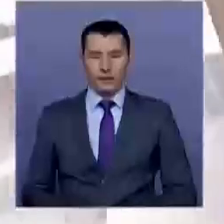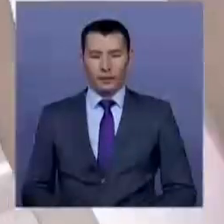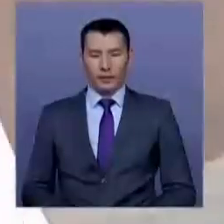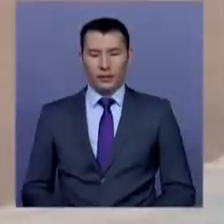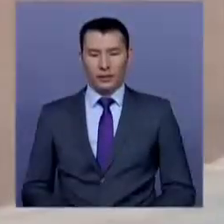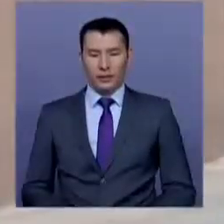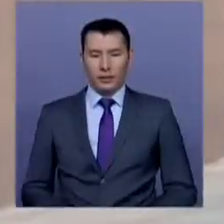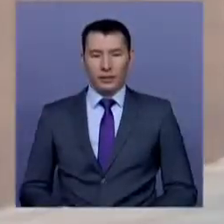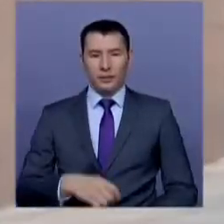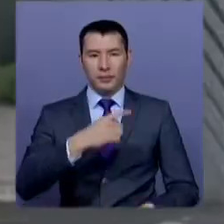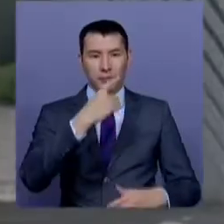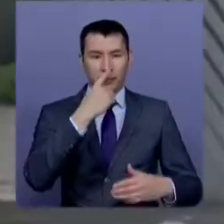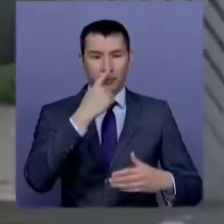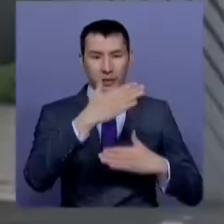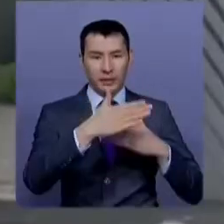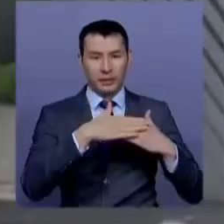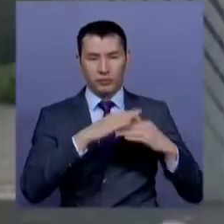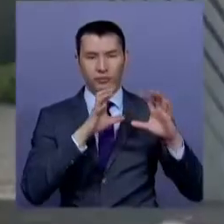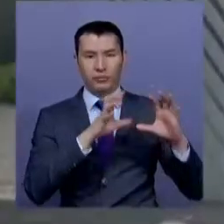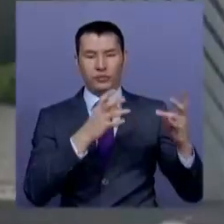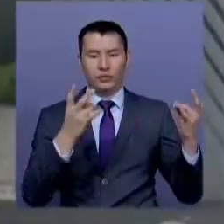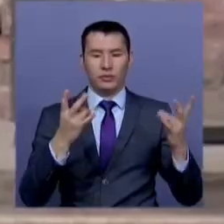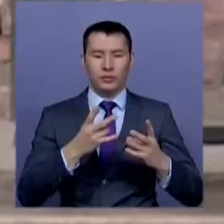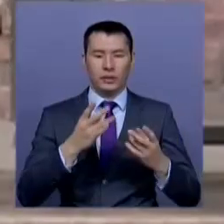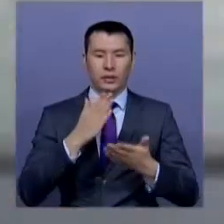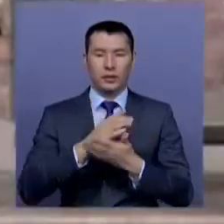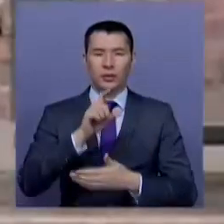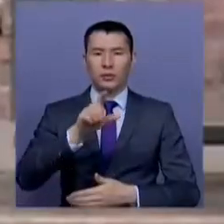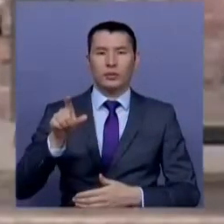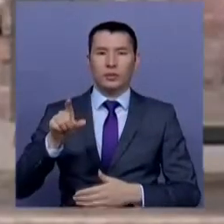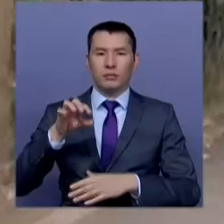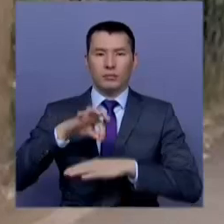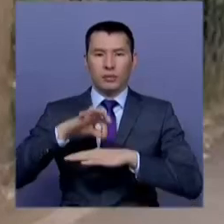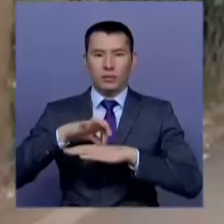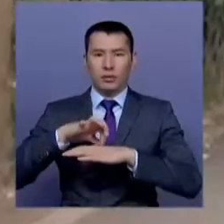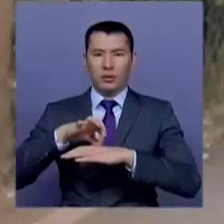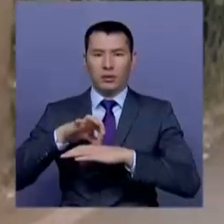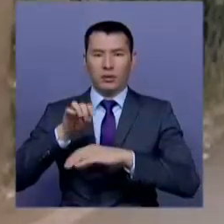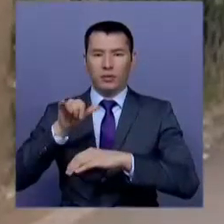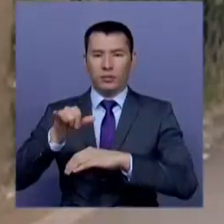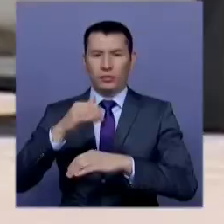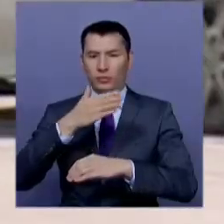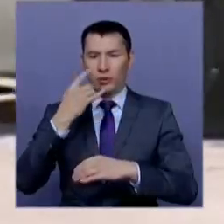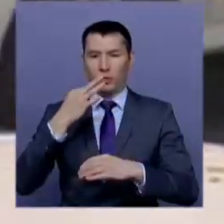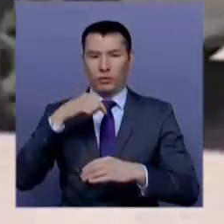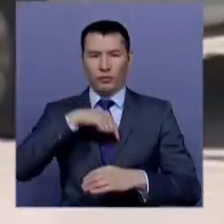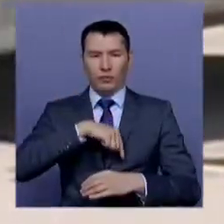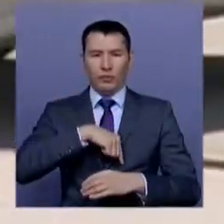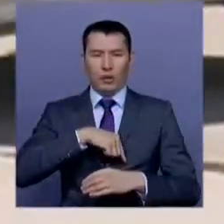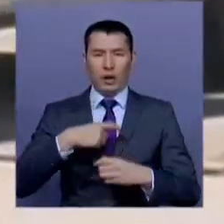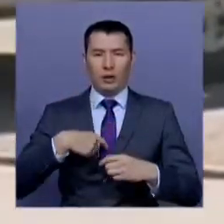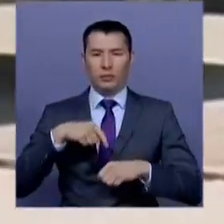Береги ближнего. В Минздраве разработали памятку для бессимптомных носителей коронавируса. Об инструкции по самосохранению и недопущению